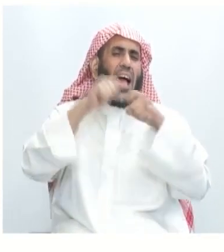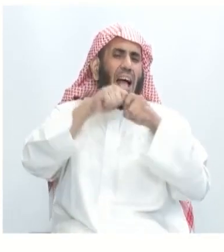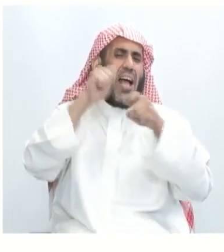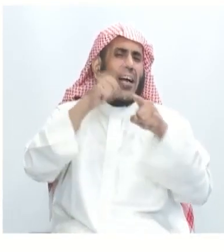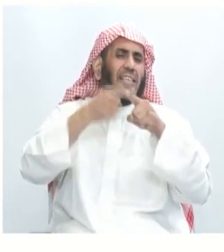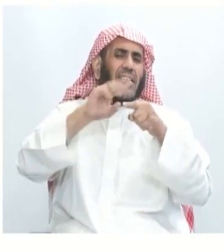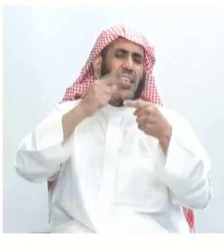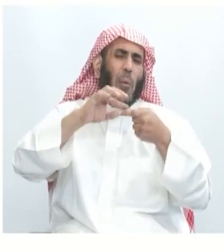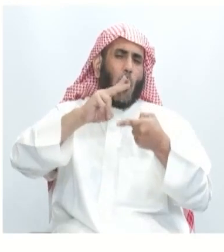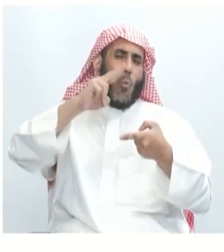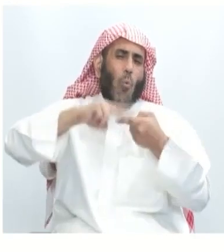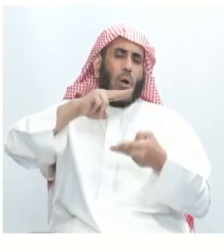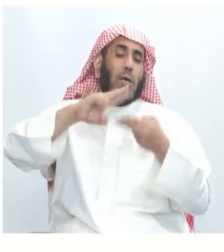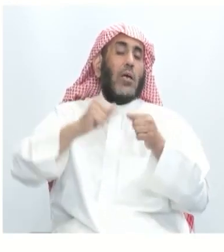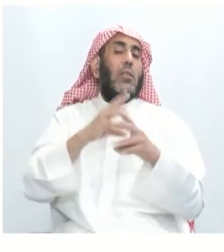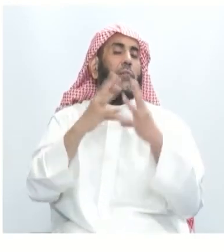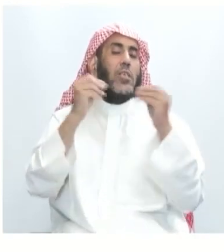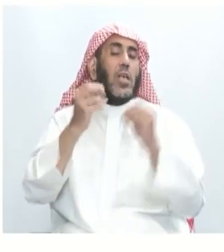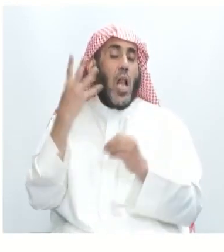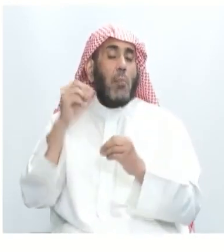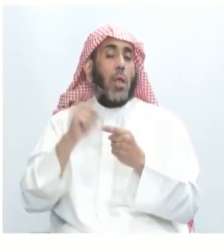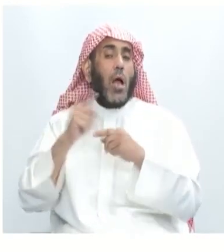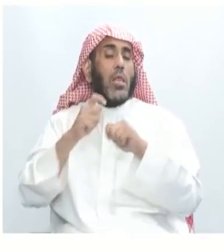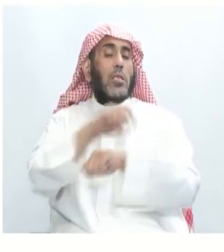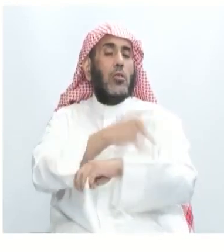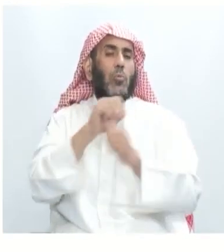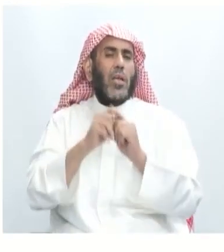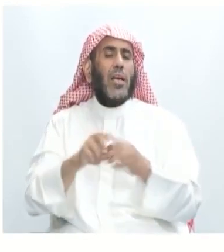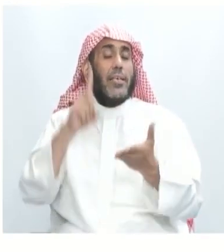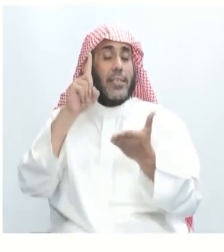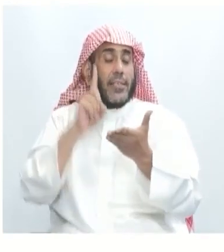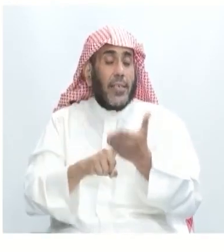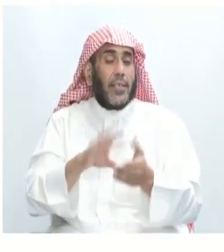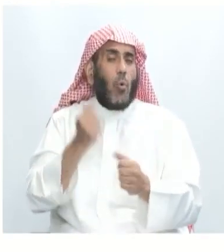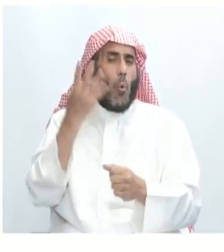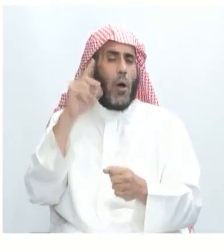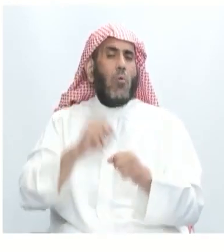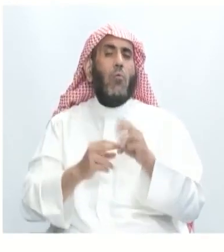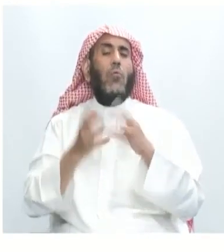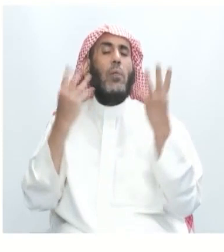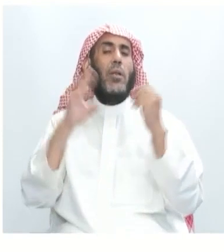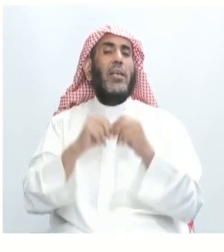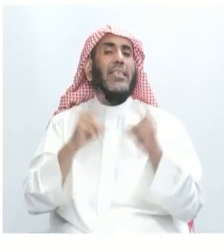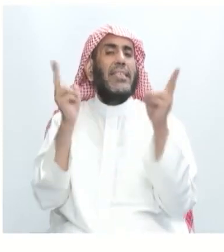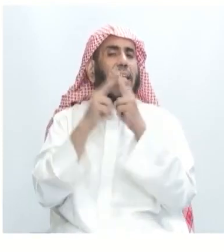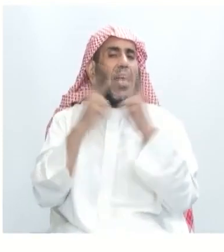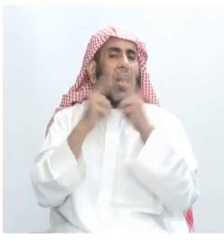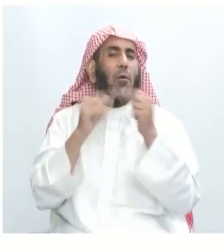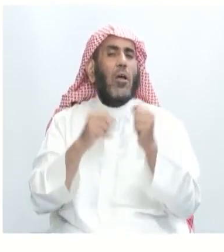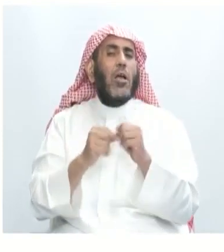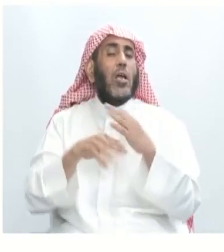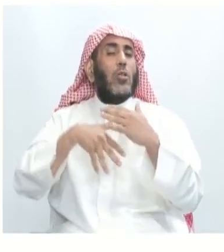صغيره طبعا التفسير العلمي هذه التجربه هي تاكيد لما هو معروف علميا من ان التيار الكهربائي